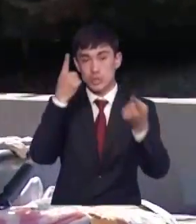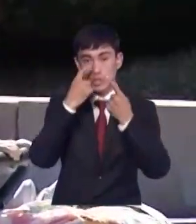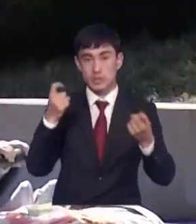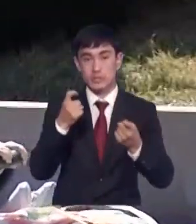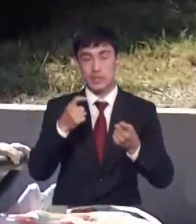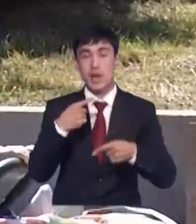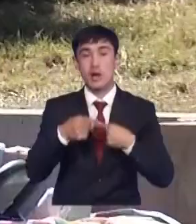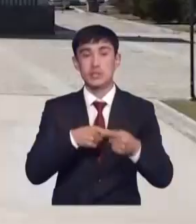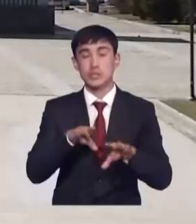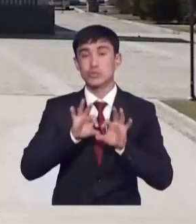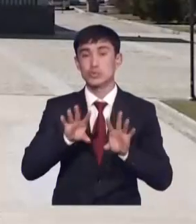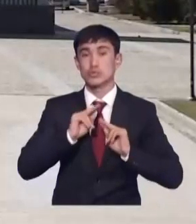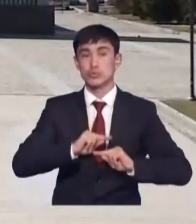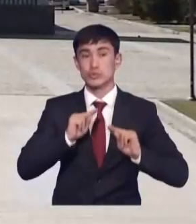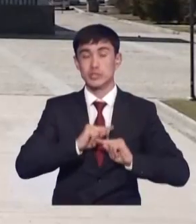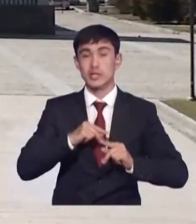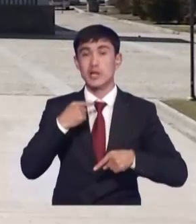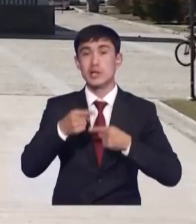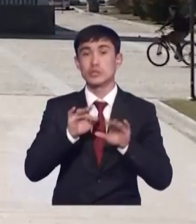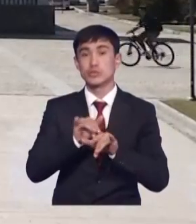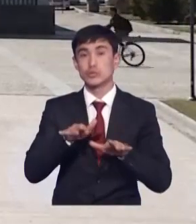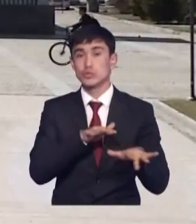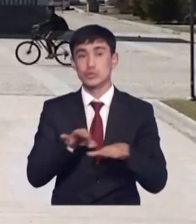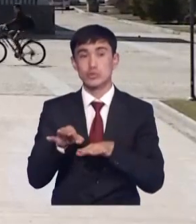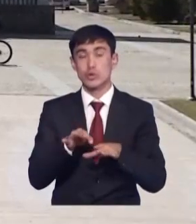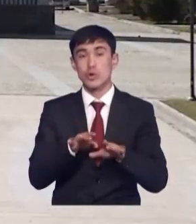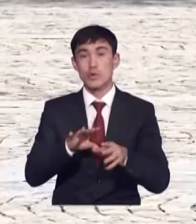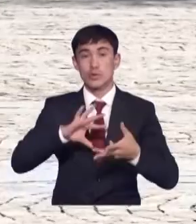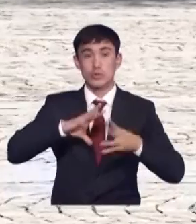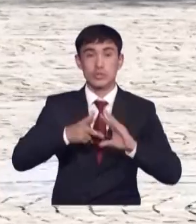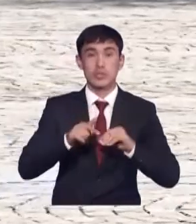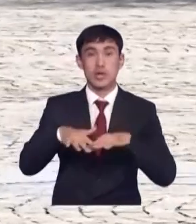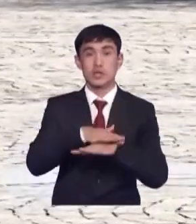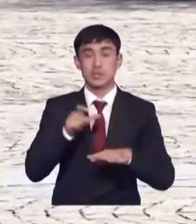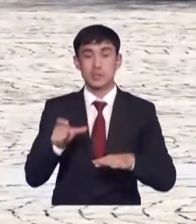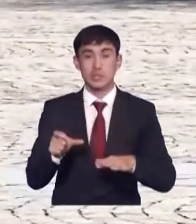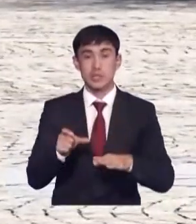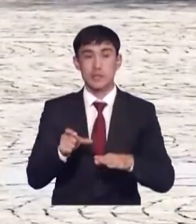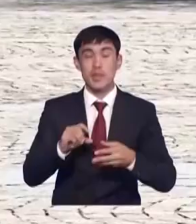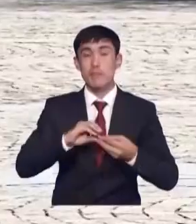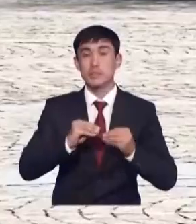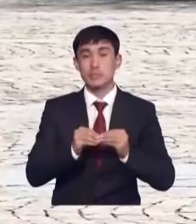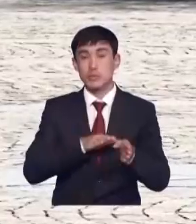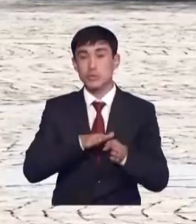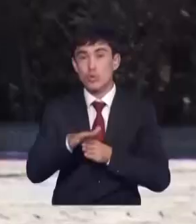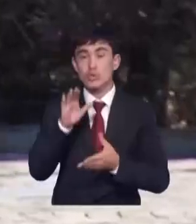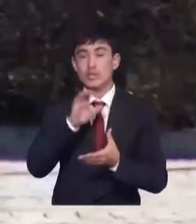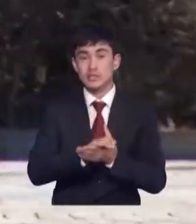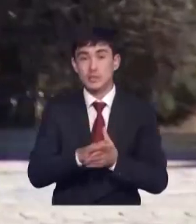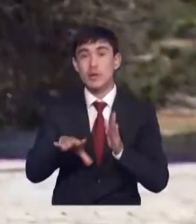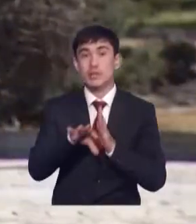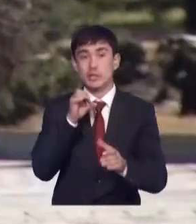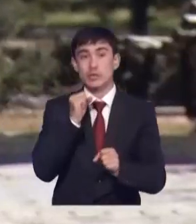жариялады. Артынша түсіндіру жұмыстары кеңінен жүрді. Тоғы тері ел азаматтарында мәселемен толық танысып